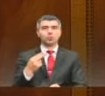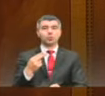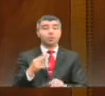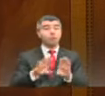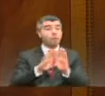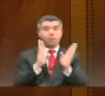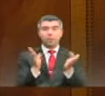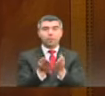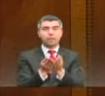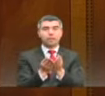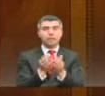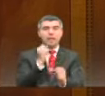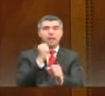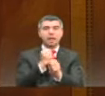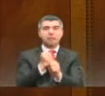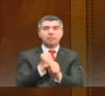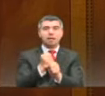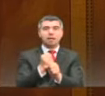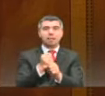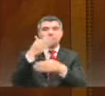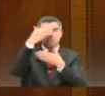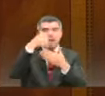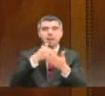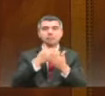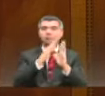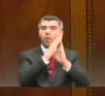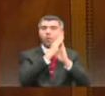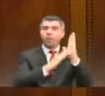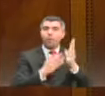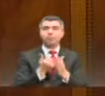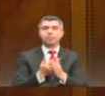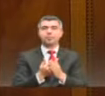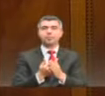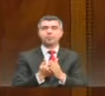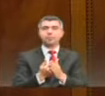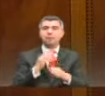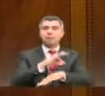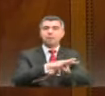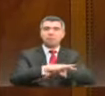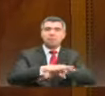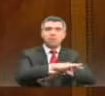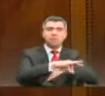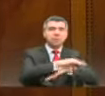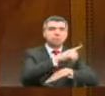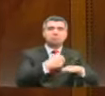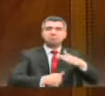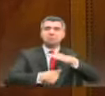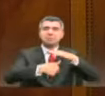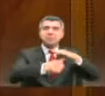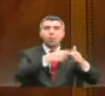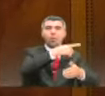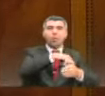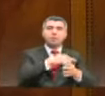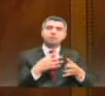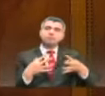تعاون كافة المؤسسات الوطنية وكافة الهيئات في بلادنا، بل أيضاً يتطلب